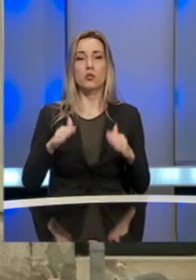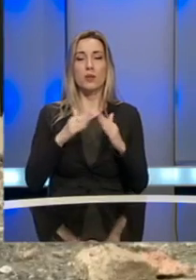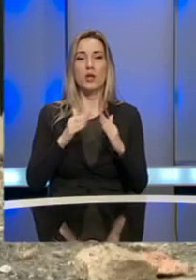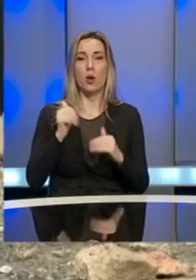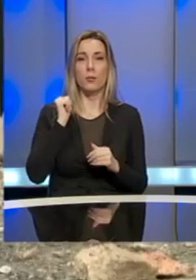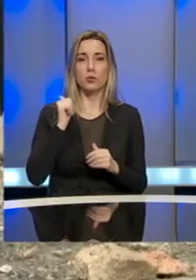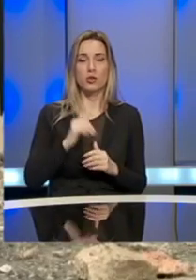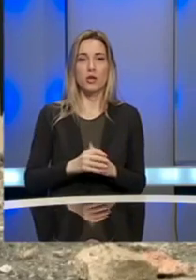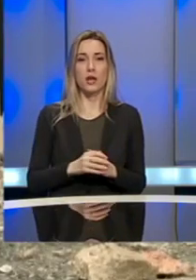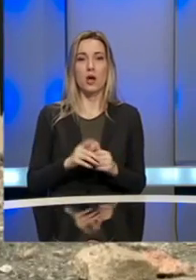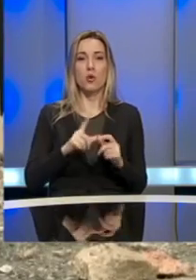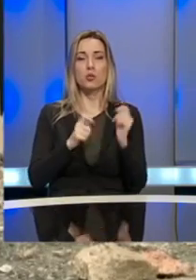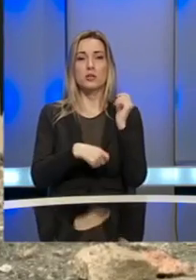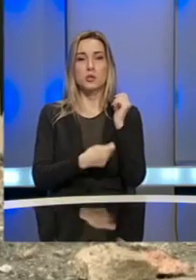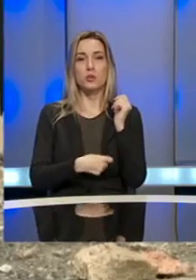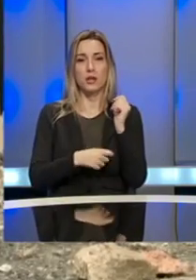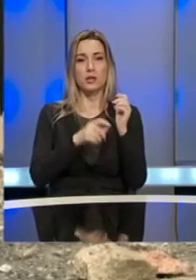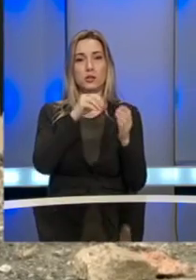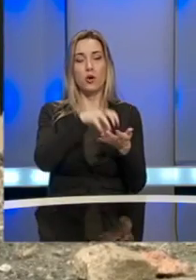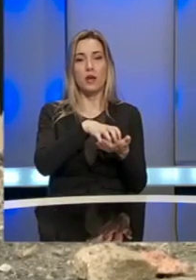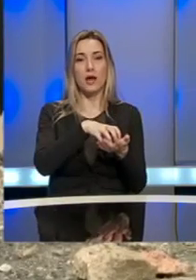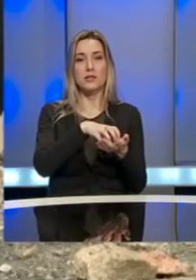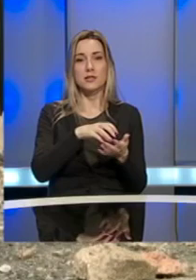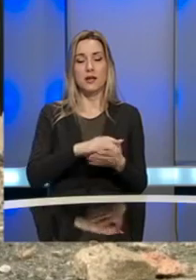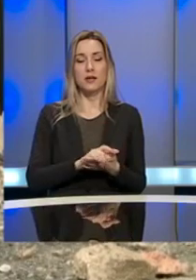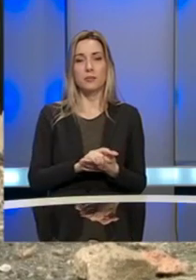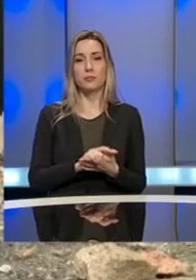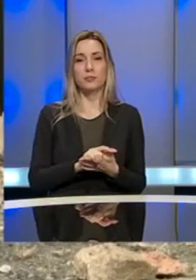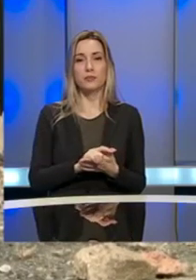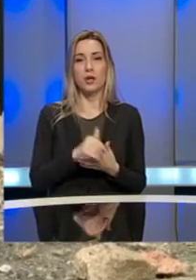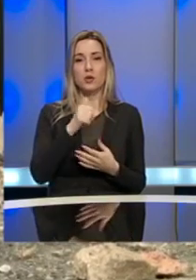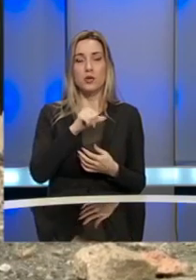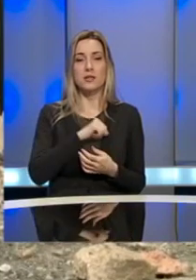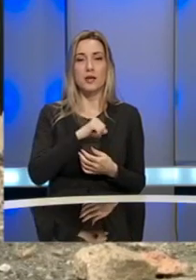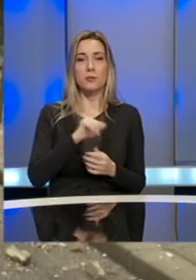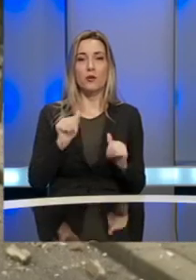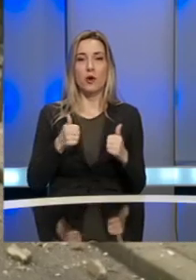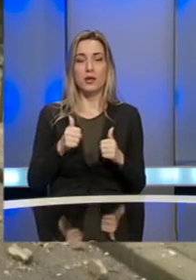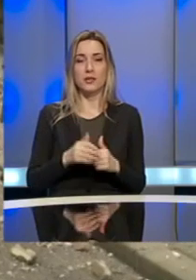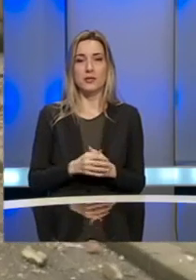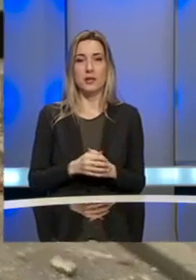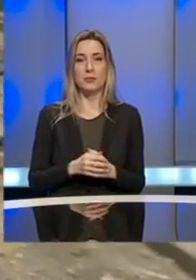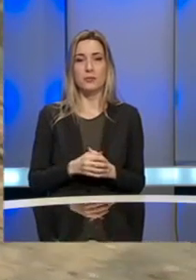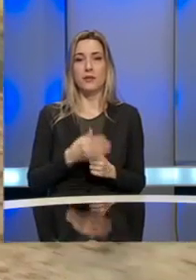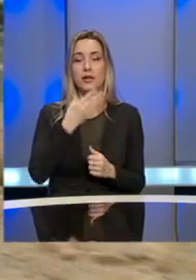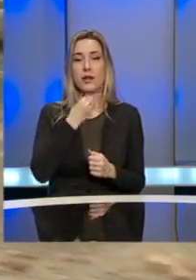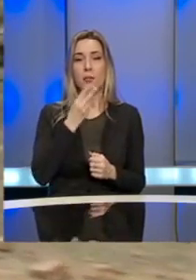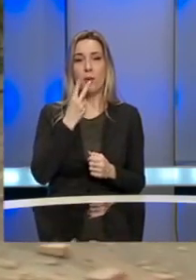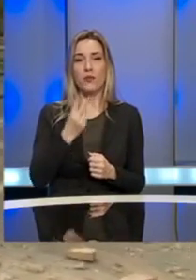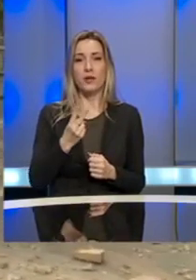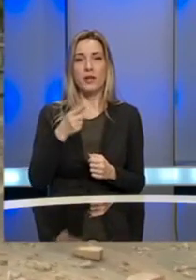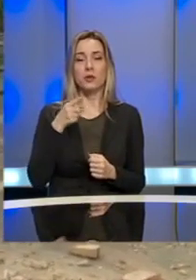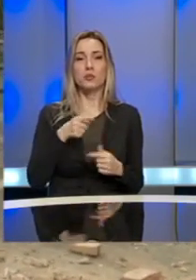jučer u studentsko naselje, tjetno naselje. Ono što je zanimljivo je, mislim, zanimljivo, lijepo vidjeti